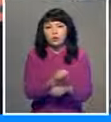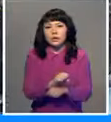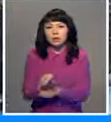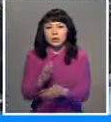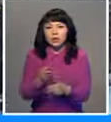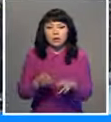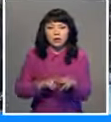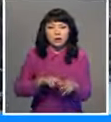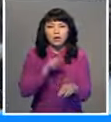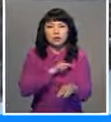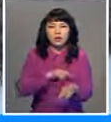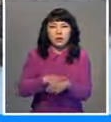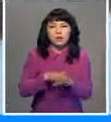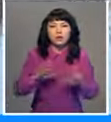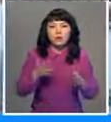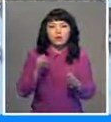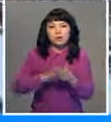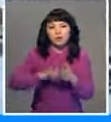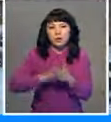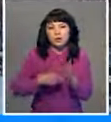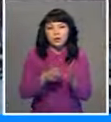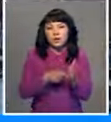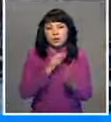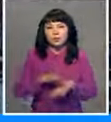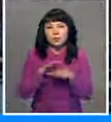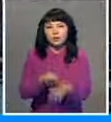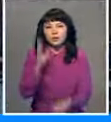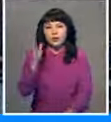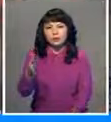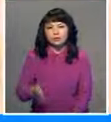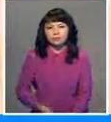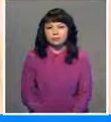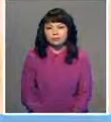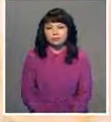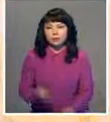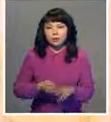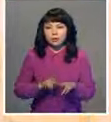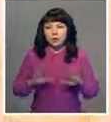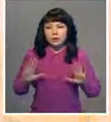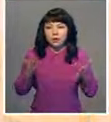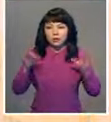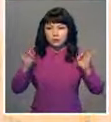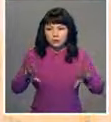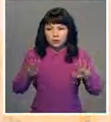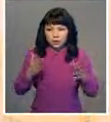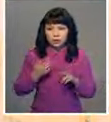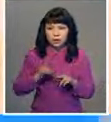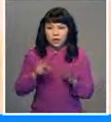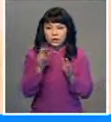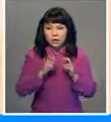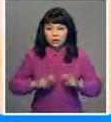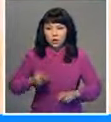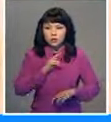осы оқиға бойынша желілік ішкі істер қызметкерлері тергеу амалдарын жүргізуде. Осы оқиға бойынша арнайы тексеру жүргізілді.